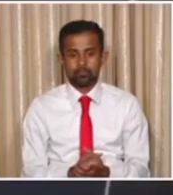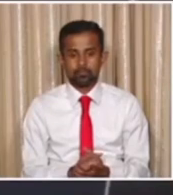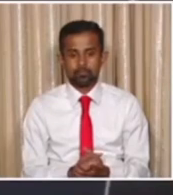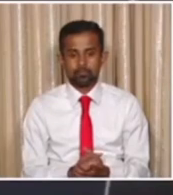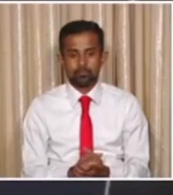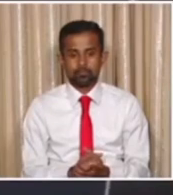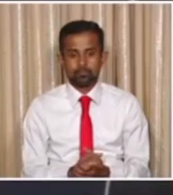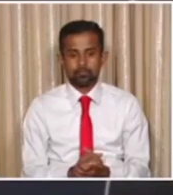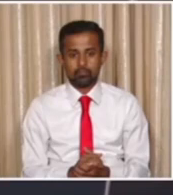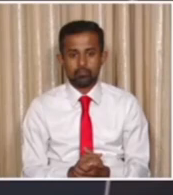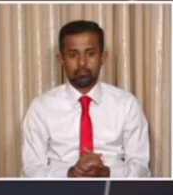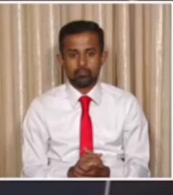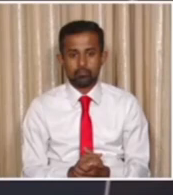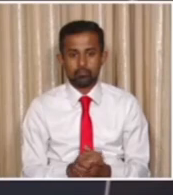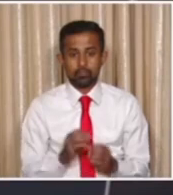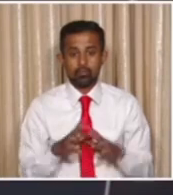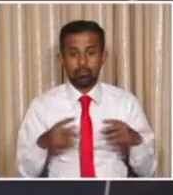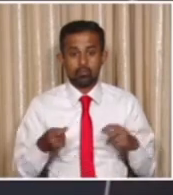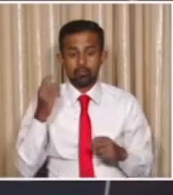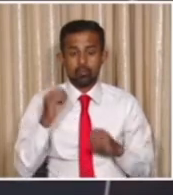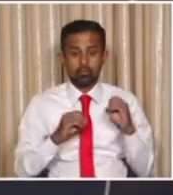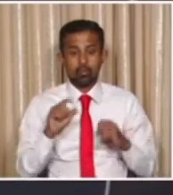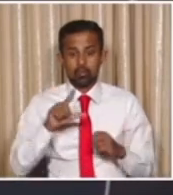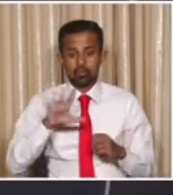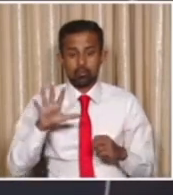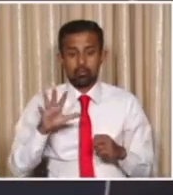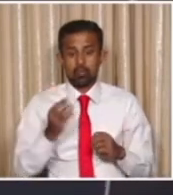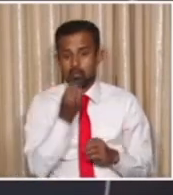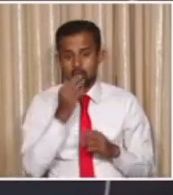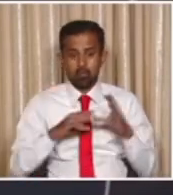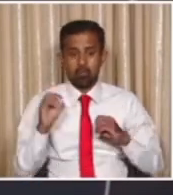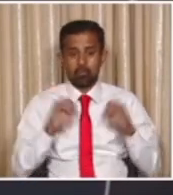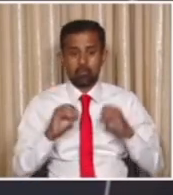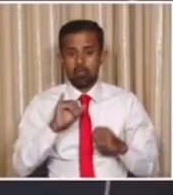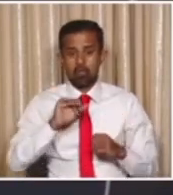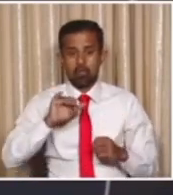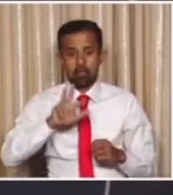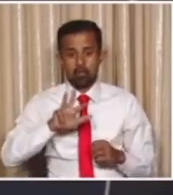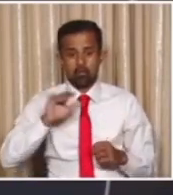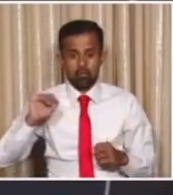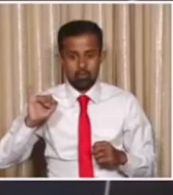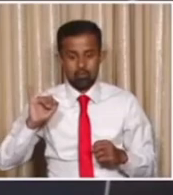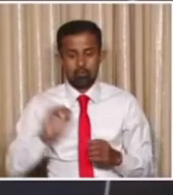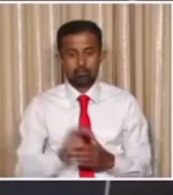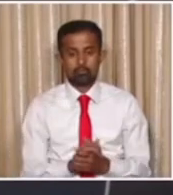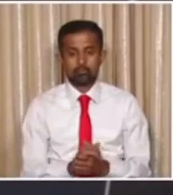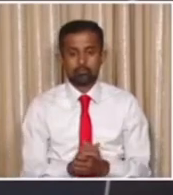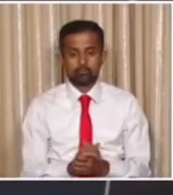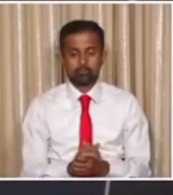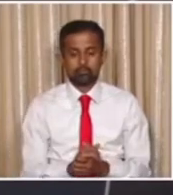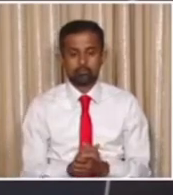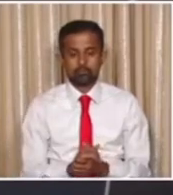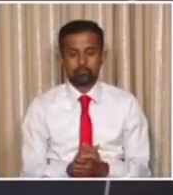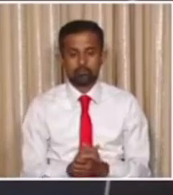inflation එක උද්දමනය 75යි ආහාර උද්දමනය 96යි on